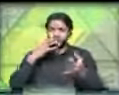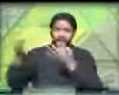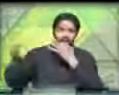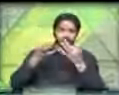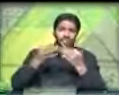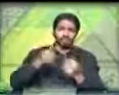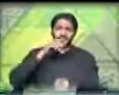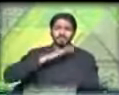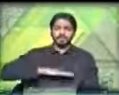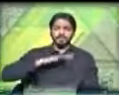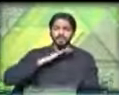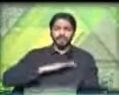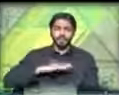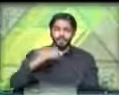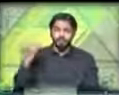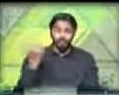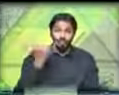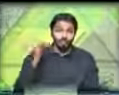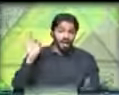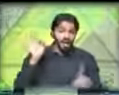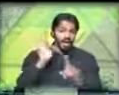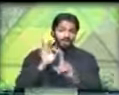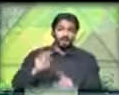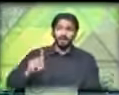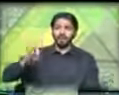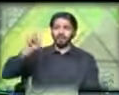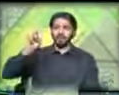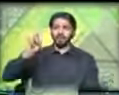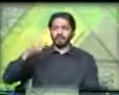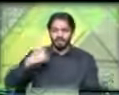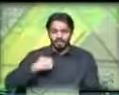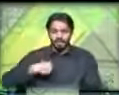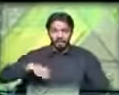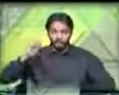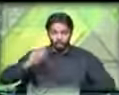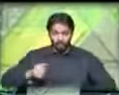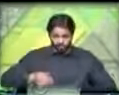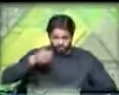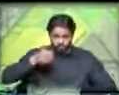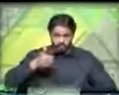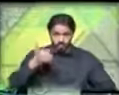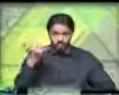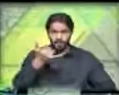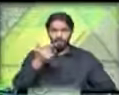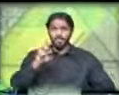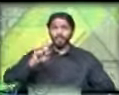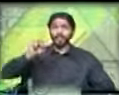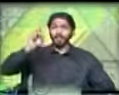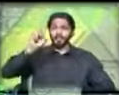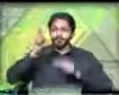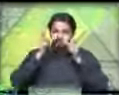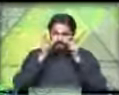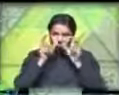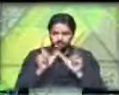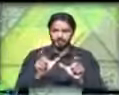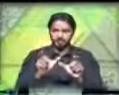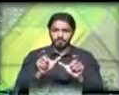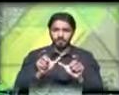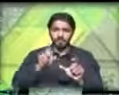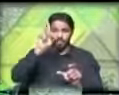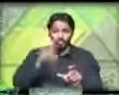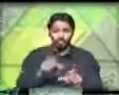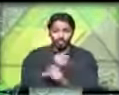اللائمين، ولكن راقب في قولك وحكمك رب العالمين، فهو وحده الذي سيوقفك بين